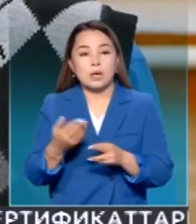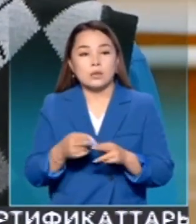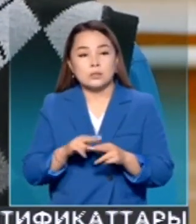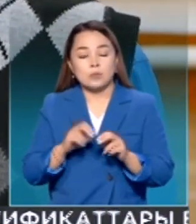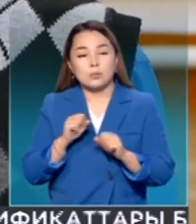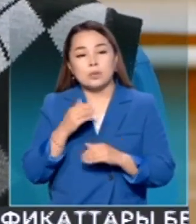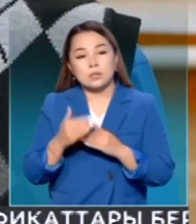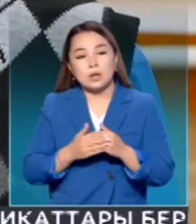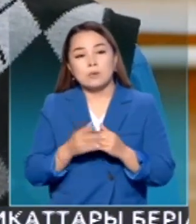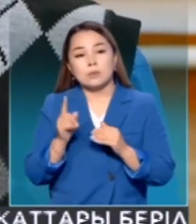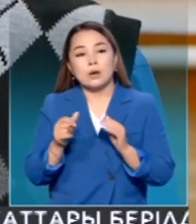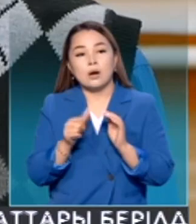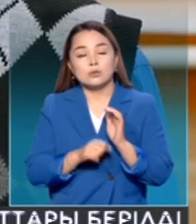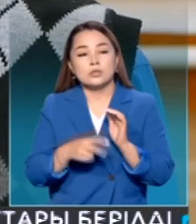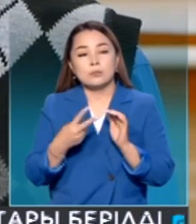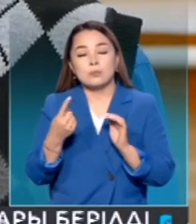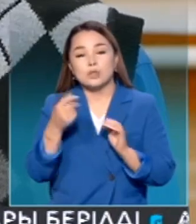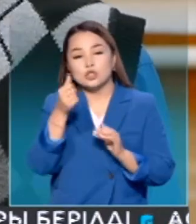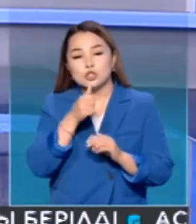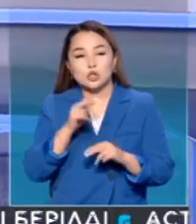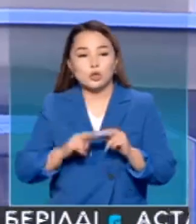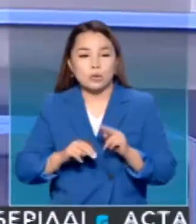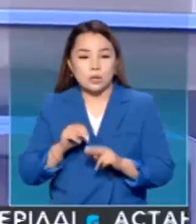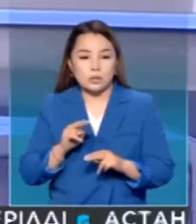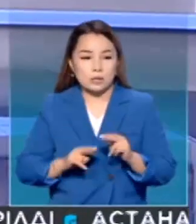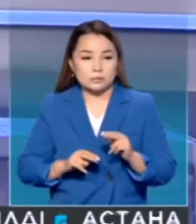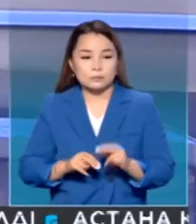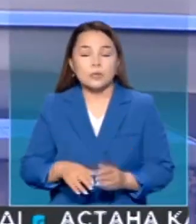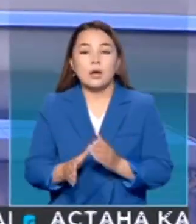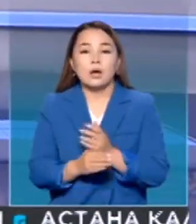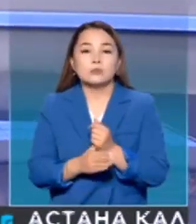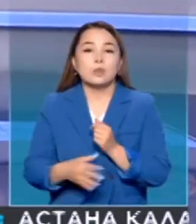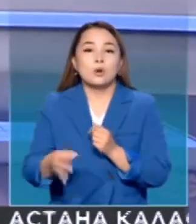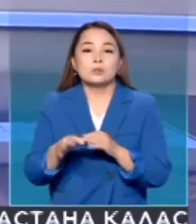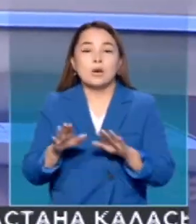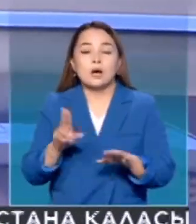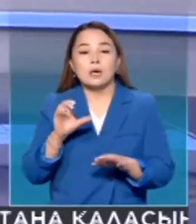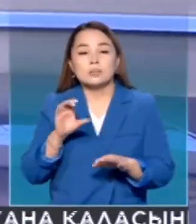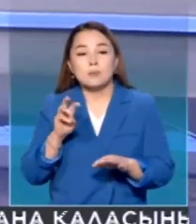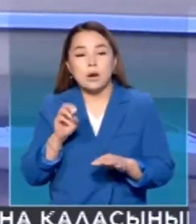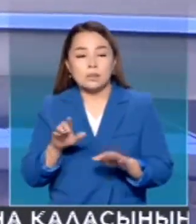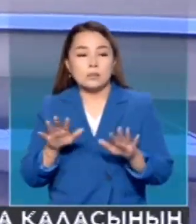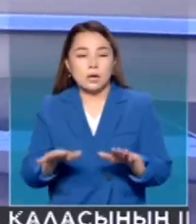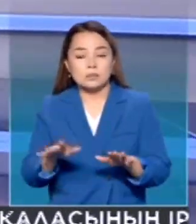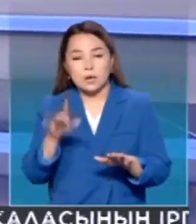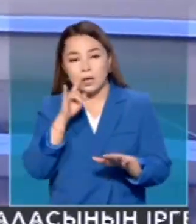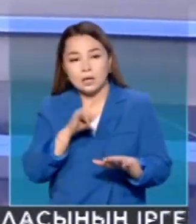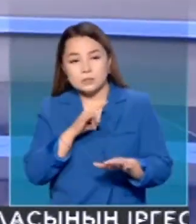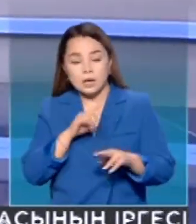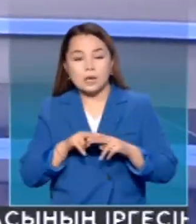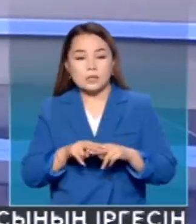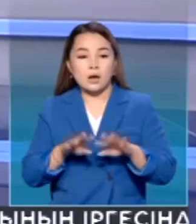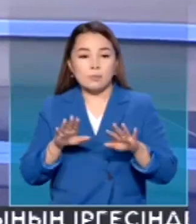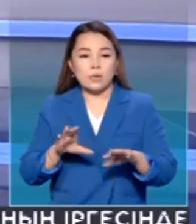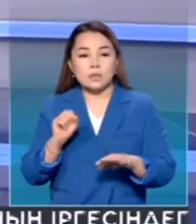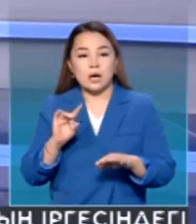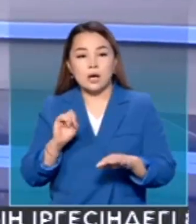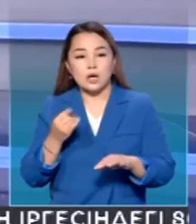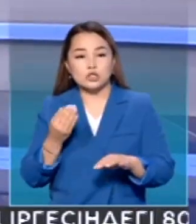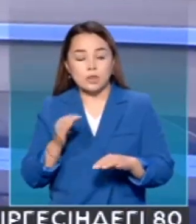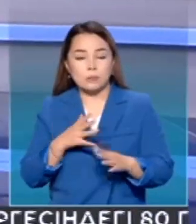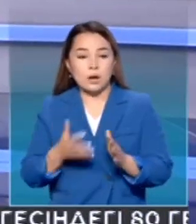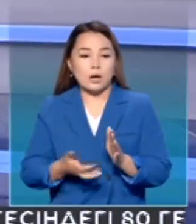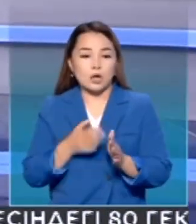шамамен 1621 жылы құрылған. Атырау өңірінде Қасым ханның тұсында қазақ астанасы болған Сарайшы қаласында